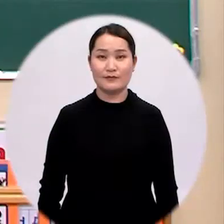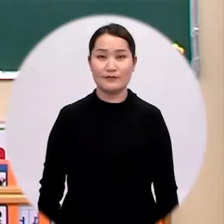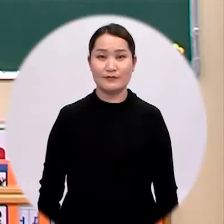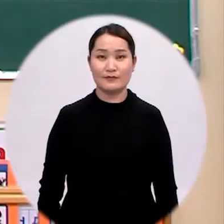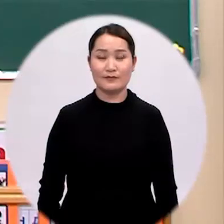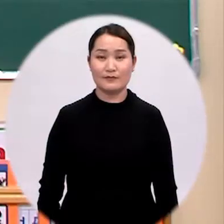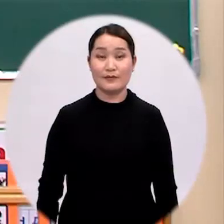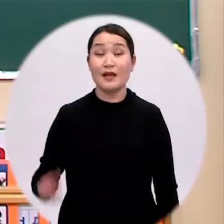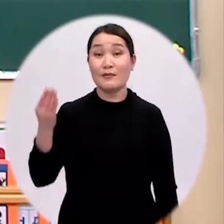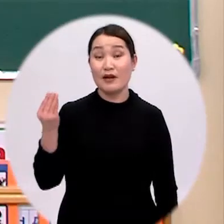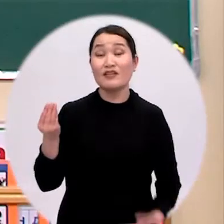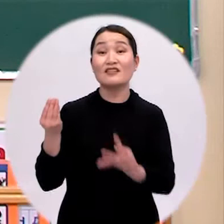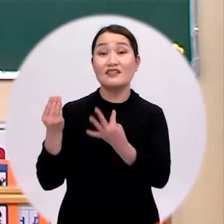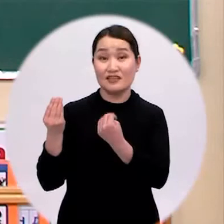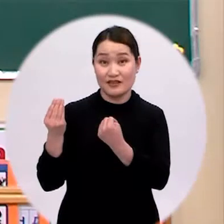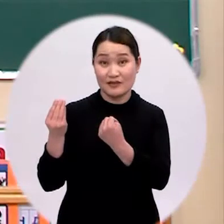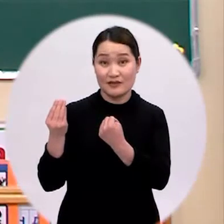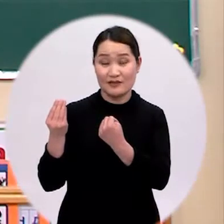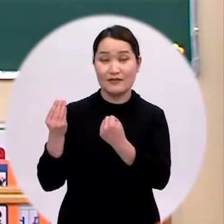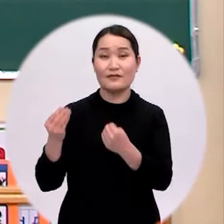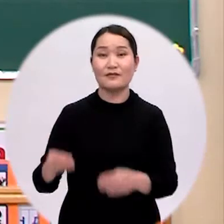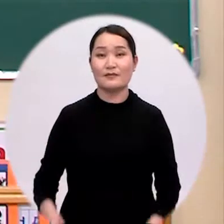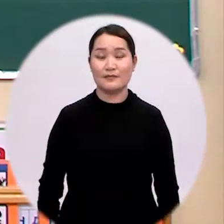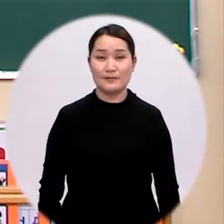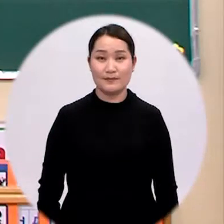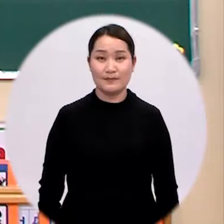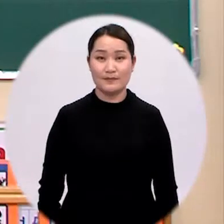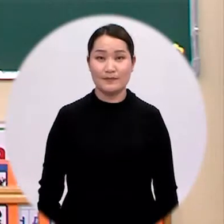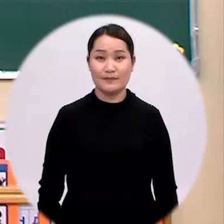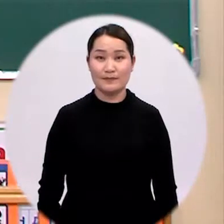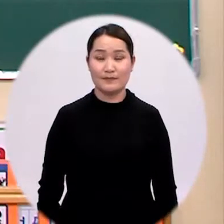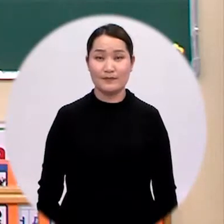Хүүхдүүдээ баруун гар талд хэдэн төгрөг байна?